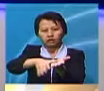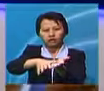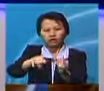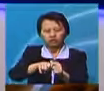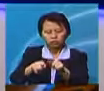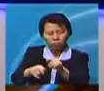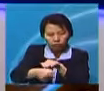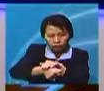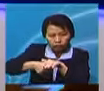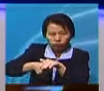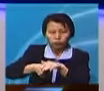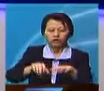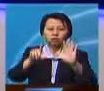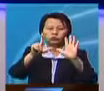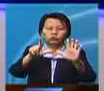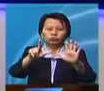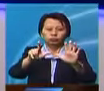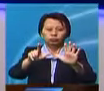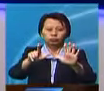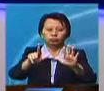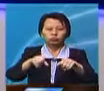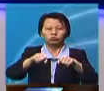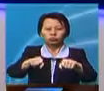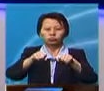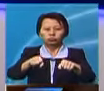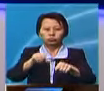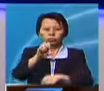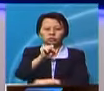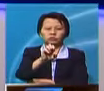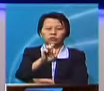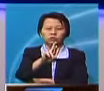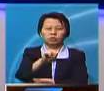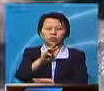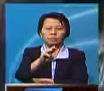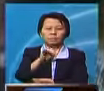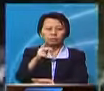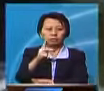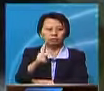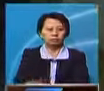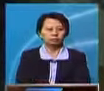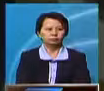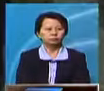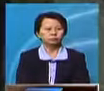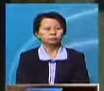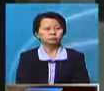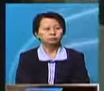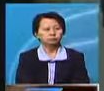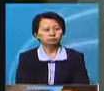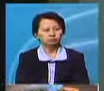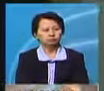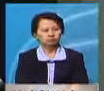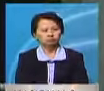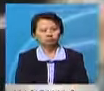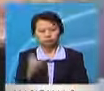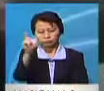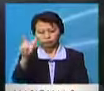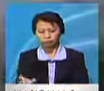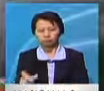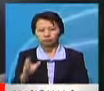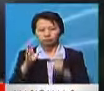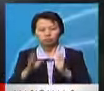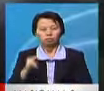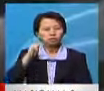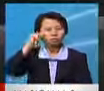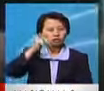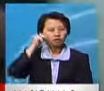yang disembunyikan dalam 7 replika kuda seramik. Seorang warga